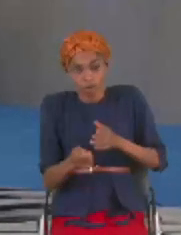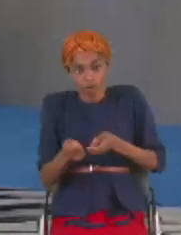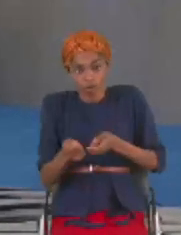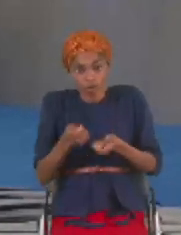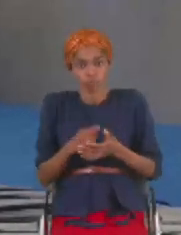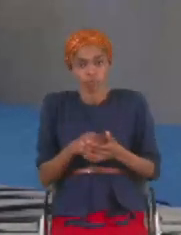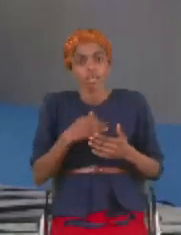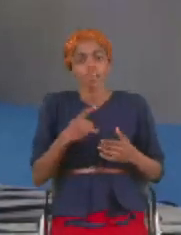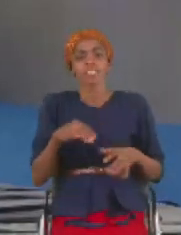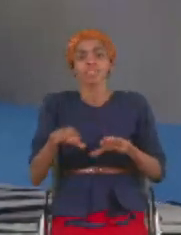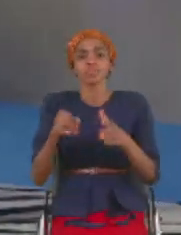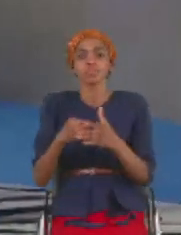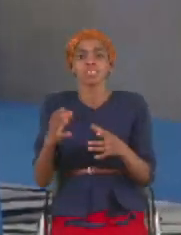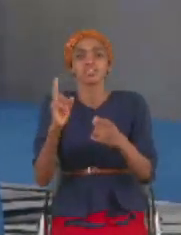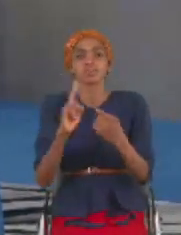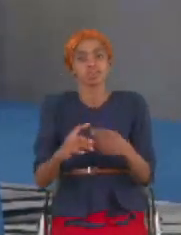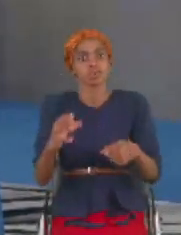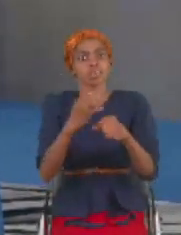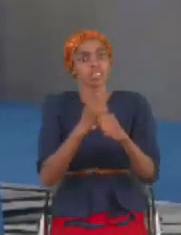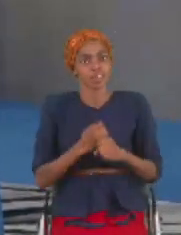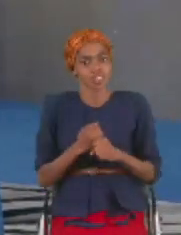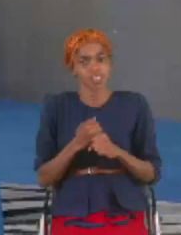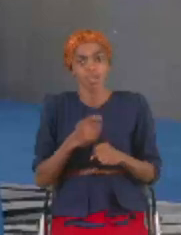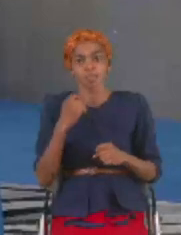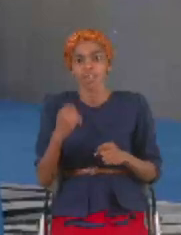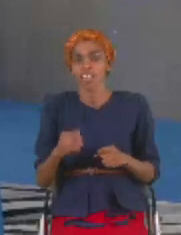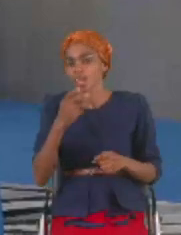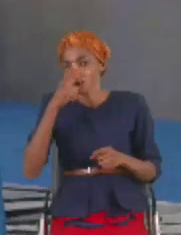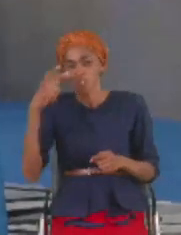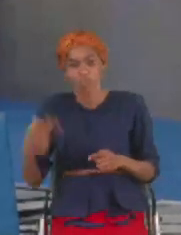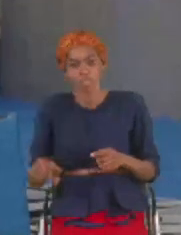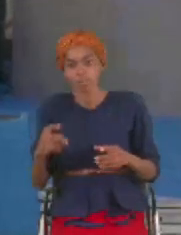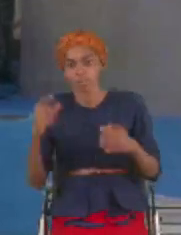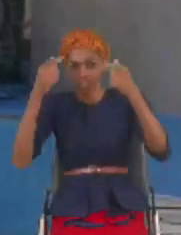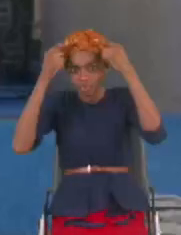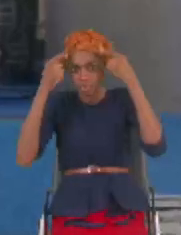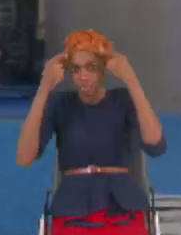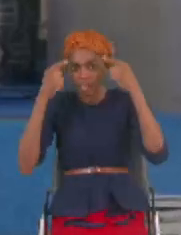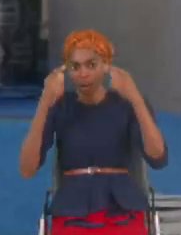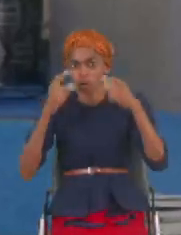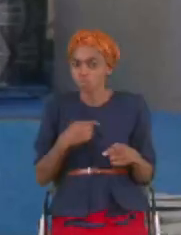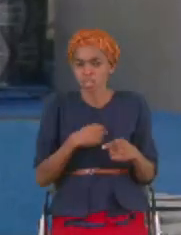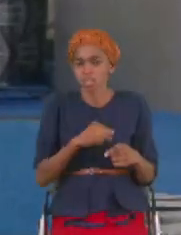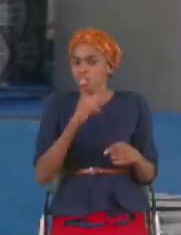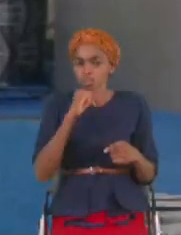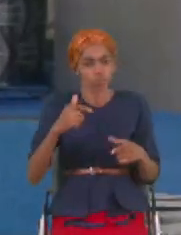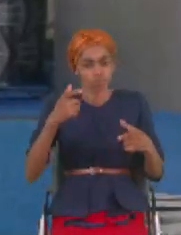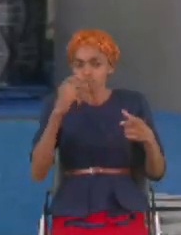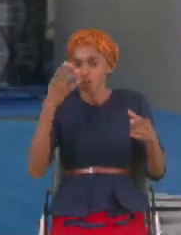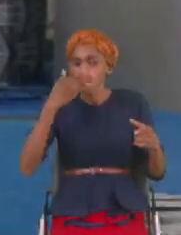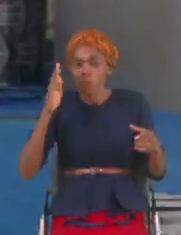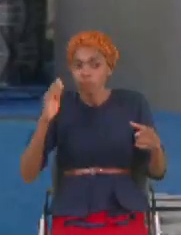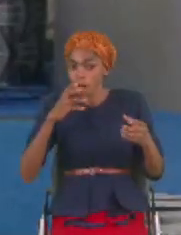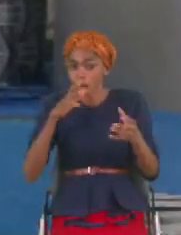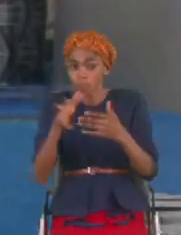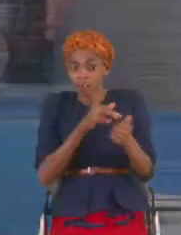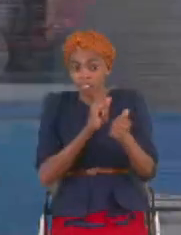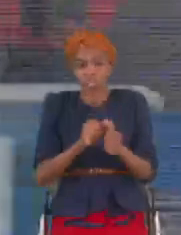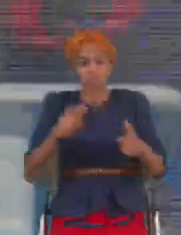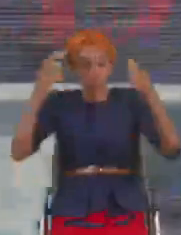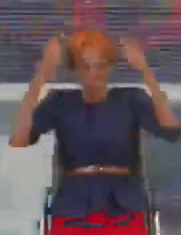le fond et le faut pour obtenir coco rome corruptible mais non faisons le pool coureurs un cocktail verser